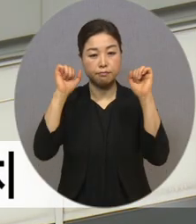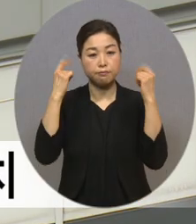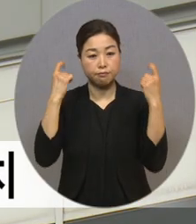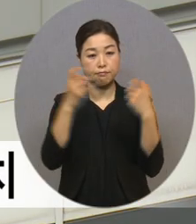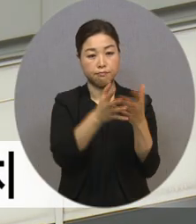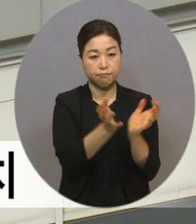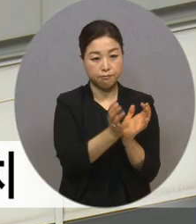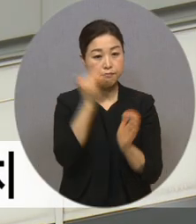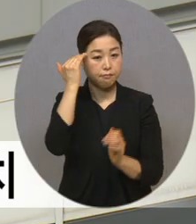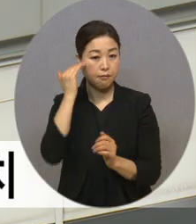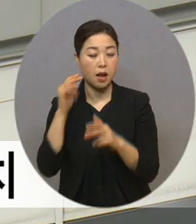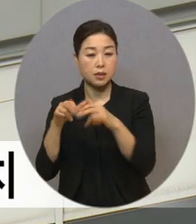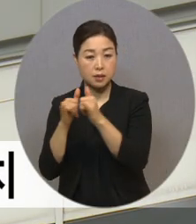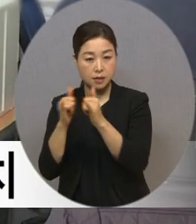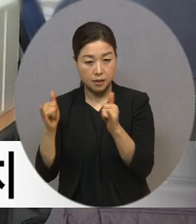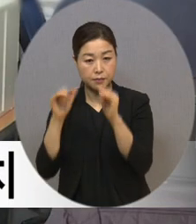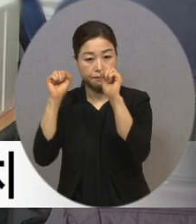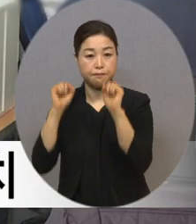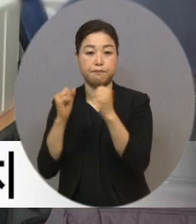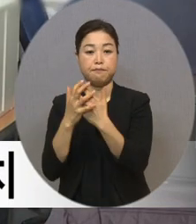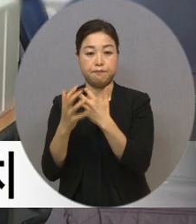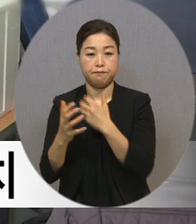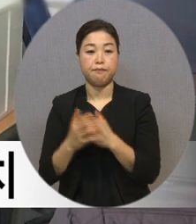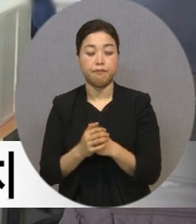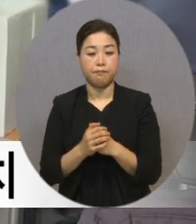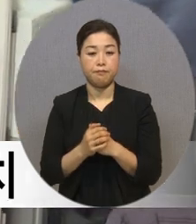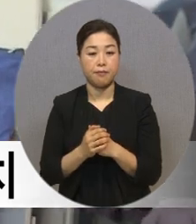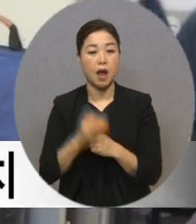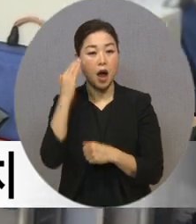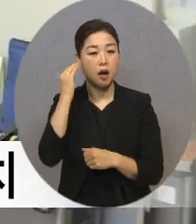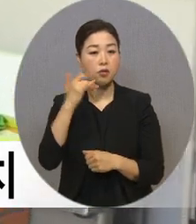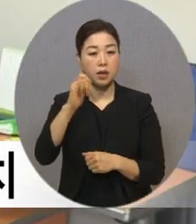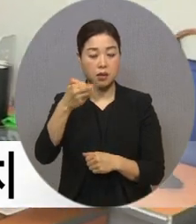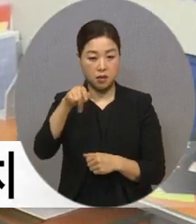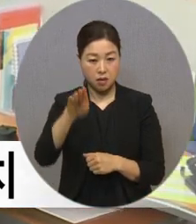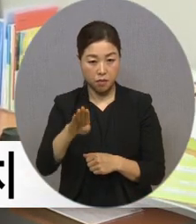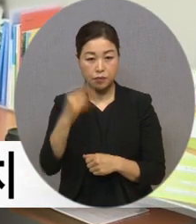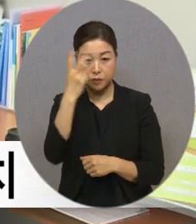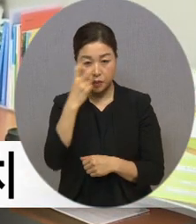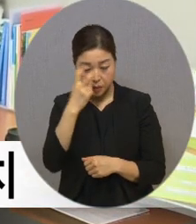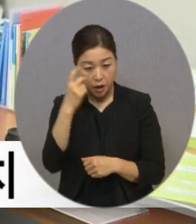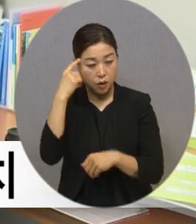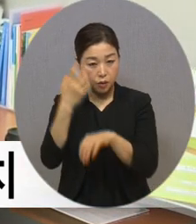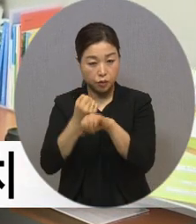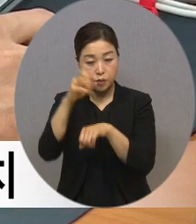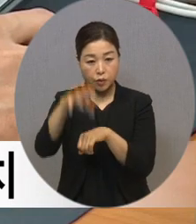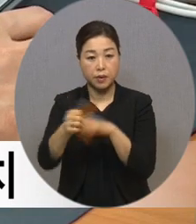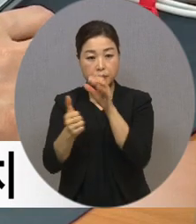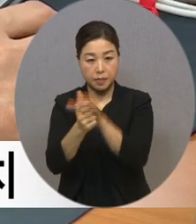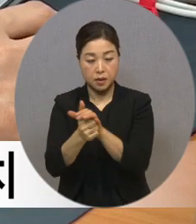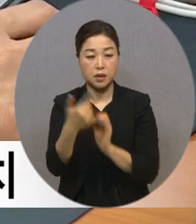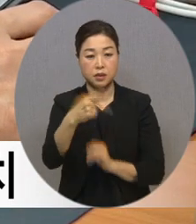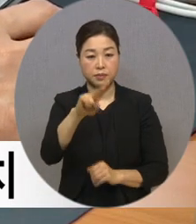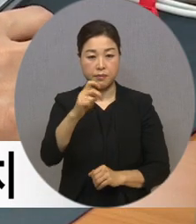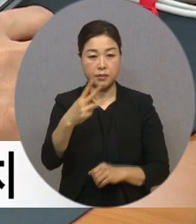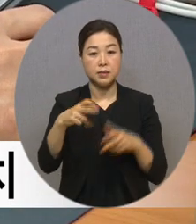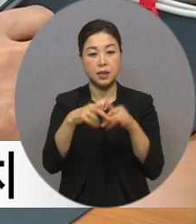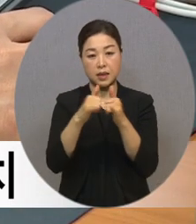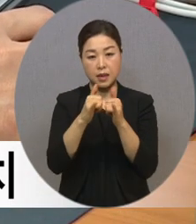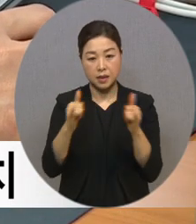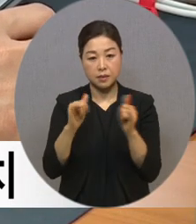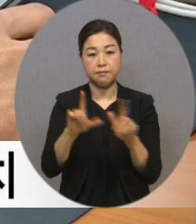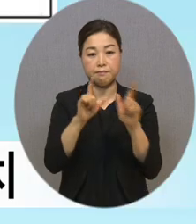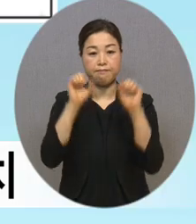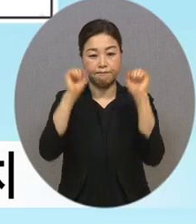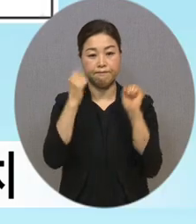문화체육관광부와 대한장애인체육회가 한국갤럽조사연구소에 의뢰해 2023년 장애인 생활체육 조사를